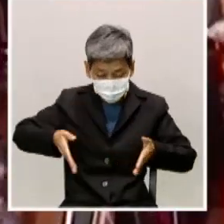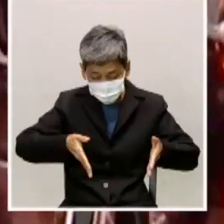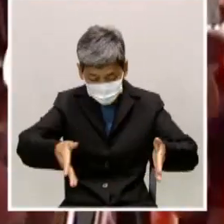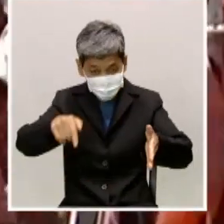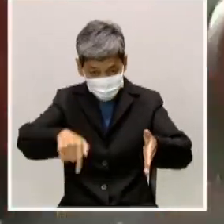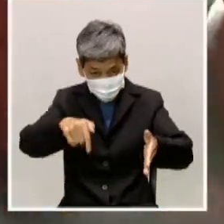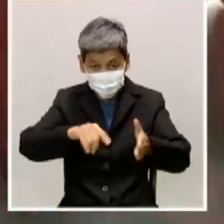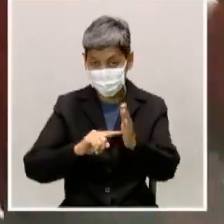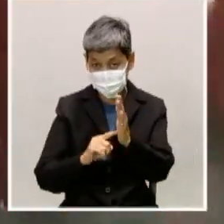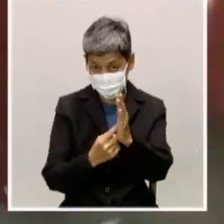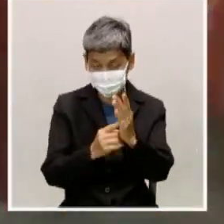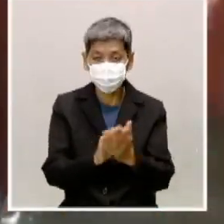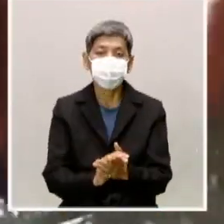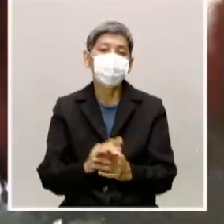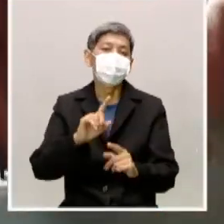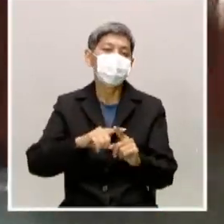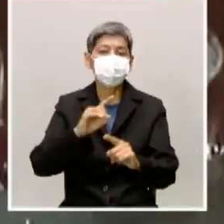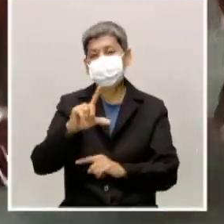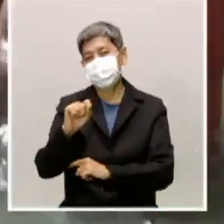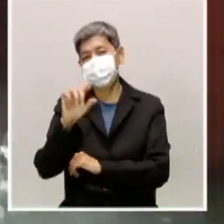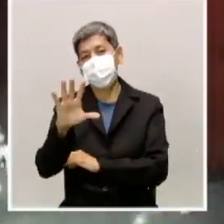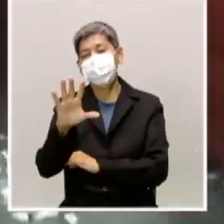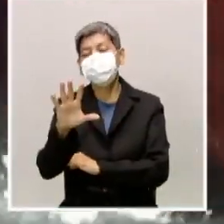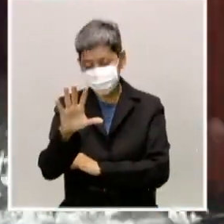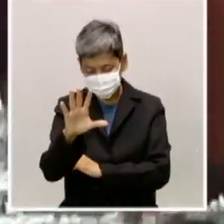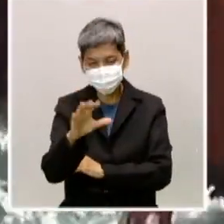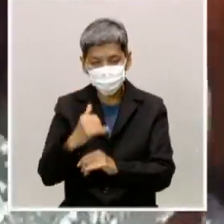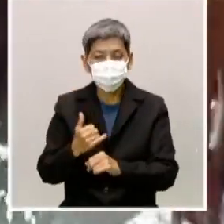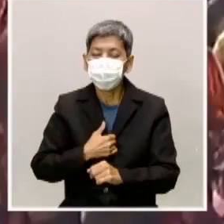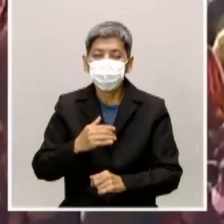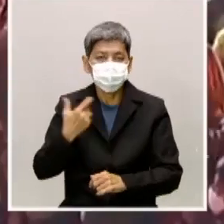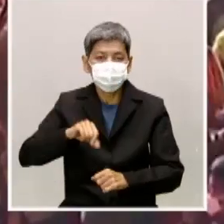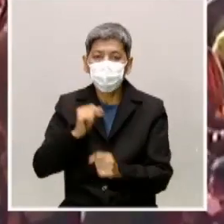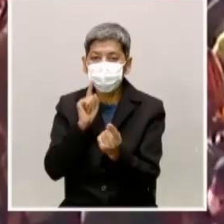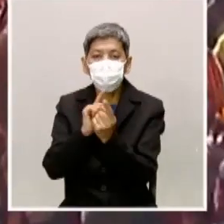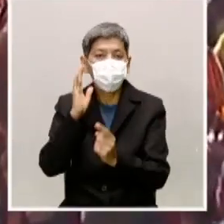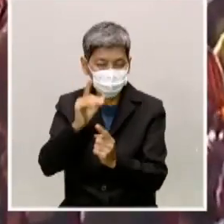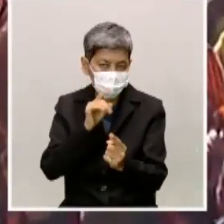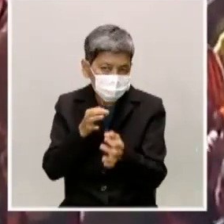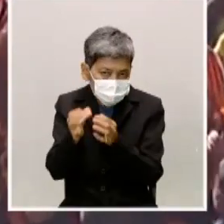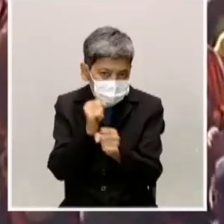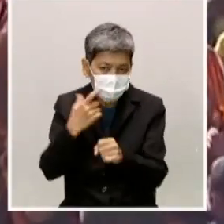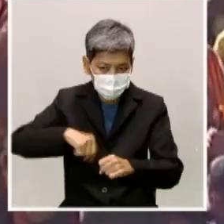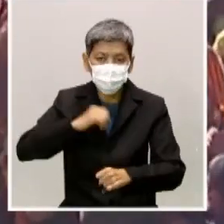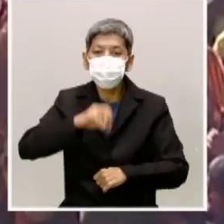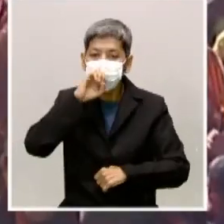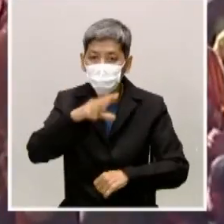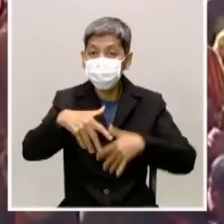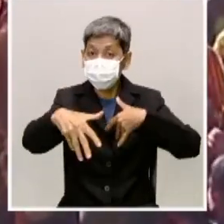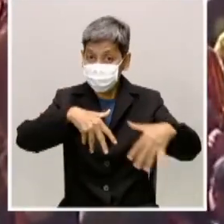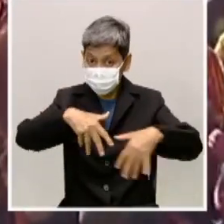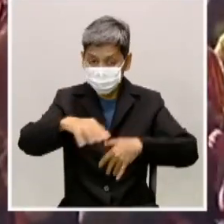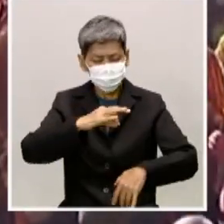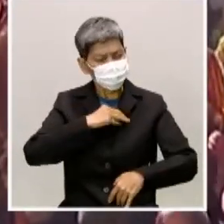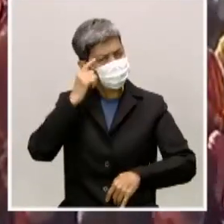ค่ะจะเริ่มขึ้น25กรกฎาคมนี้โดยจะต้องไปให้การในวันศุกร์ก็คือวันพรุ่งนี้นะคะศาลยังระบุด้วยว่าประชาช